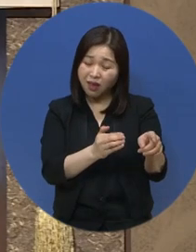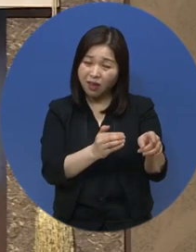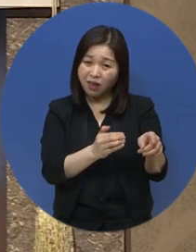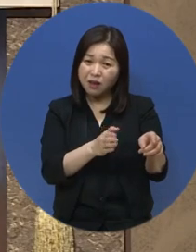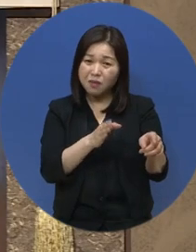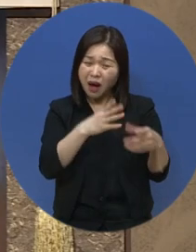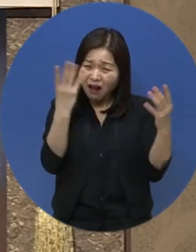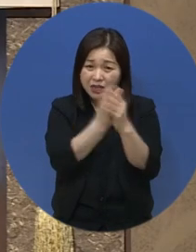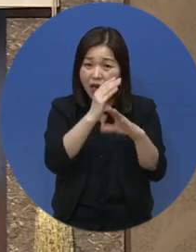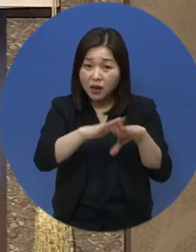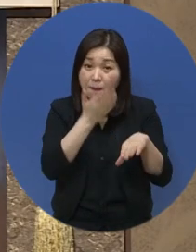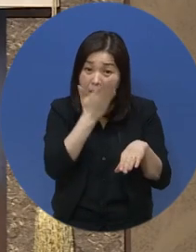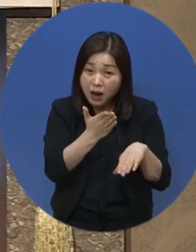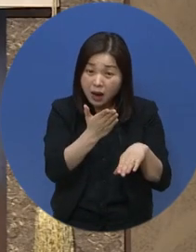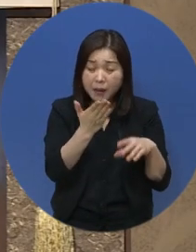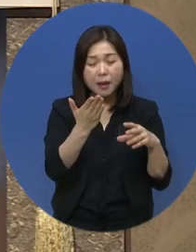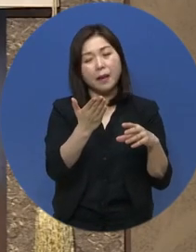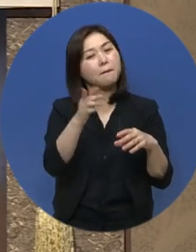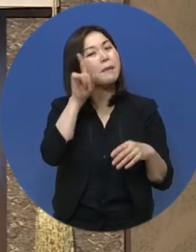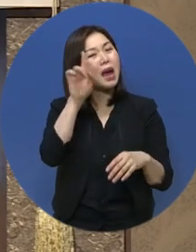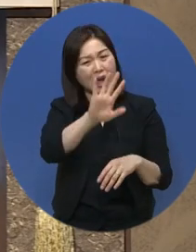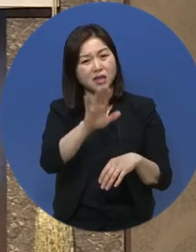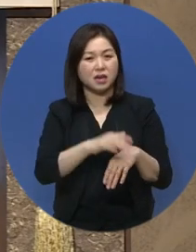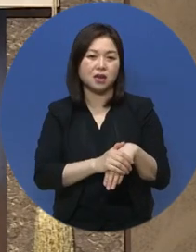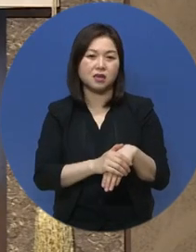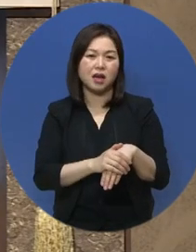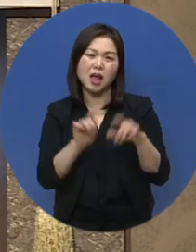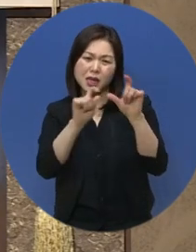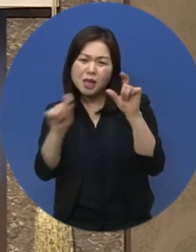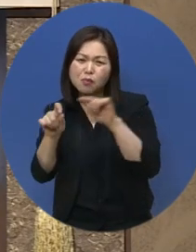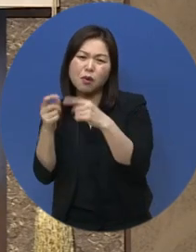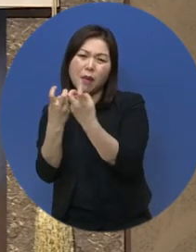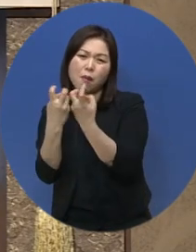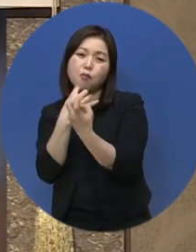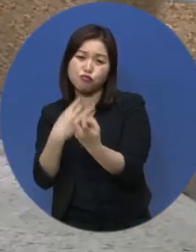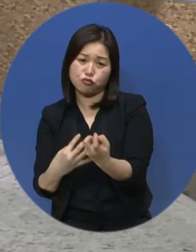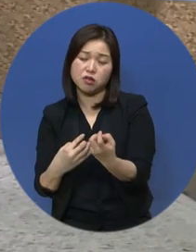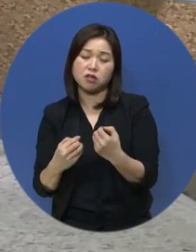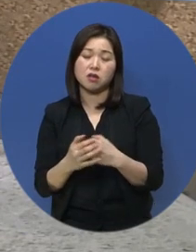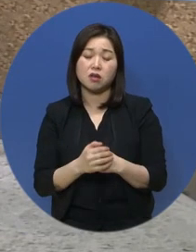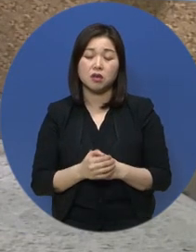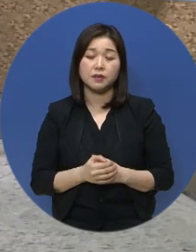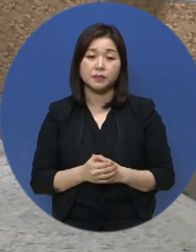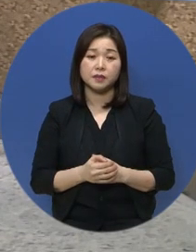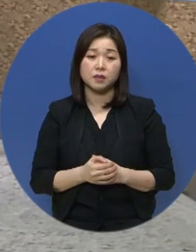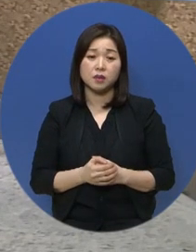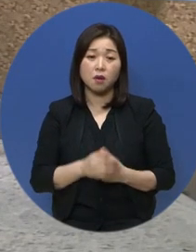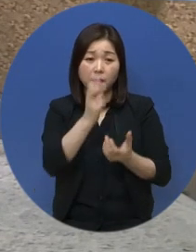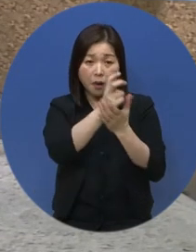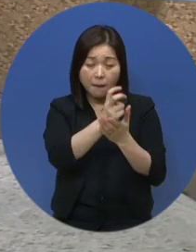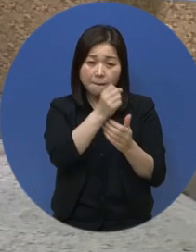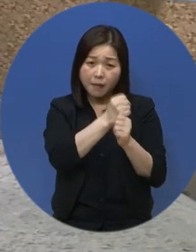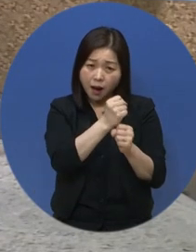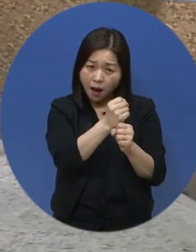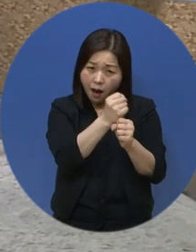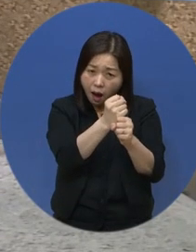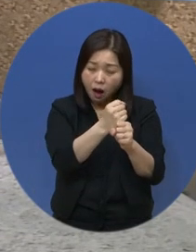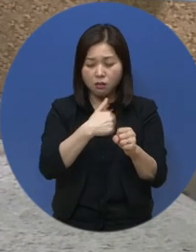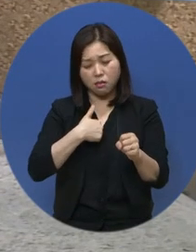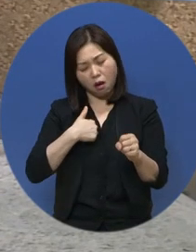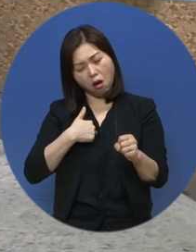예 그거는 하나의 방편일 뿐이지 대수는 네. 아니라고 생각하고요. 네. 법을 만들수록 저는 한 가지 걱정이 되는